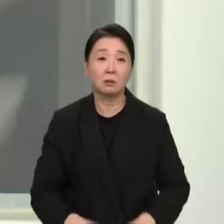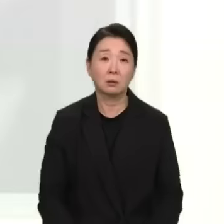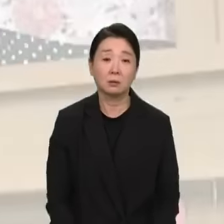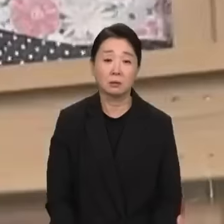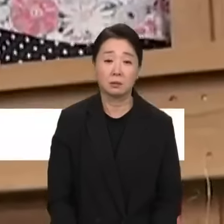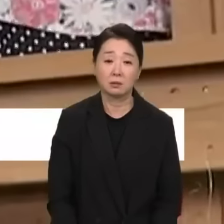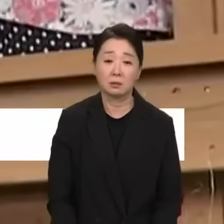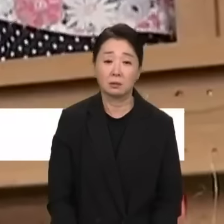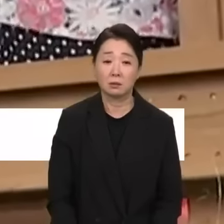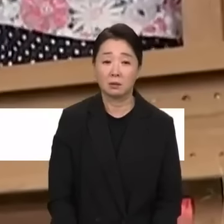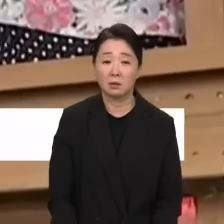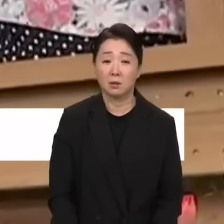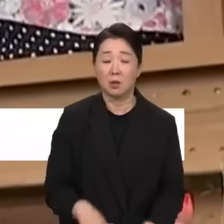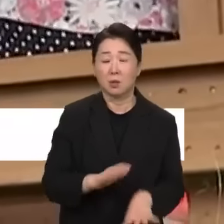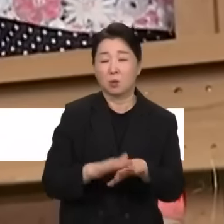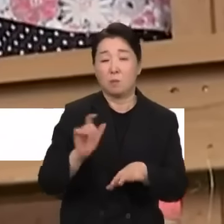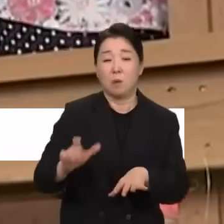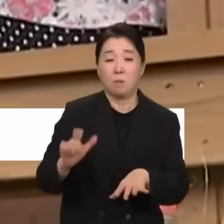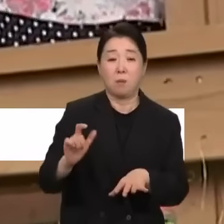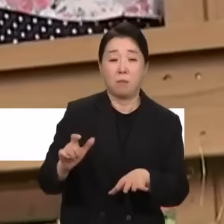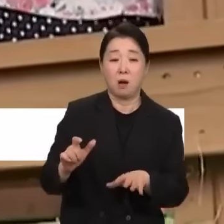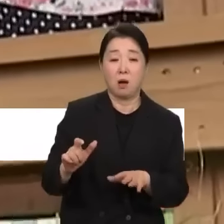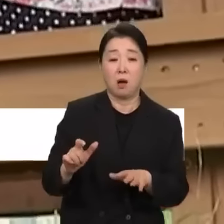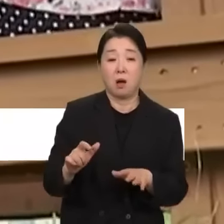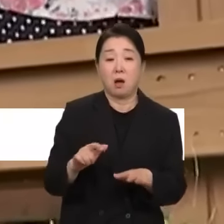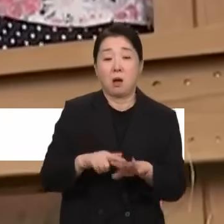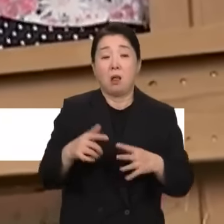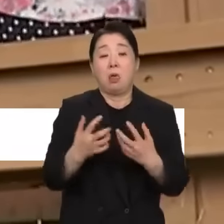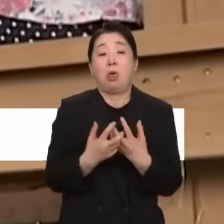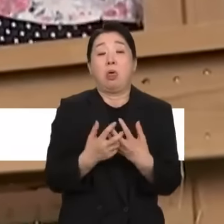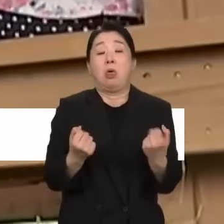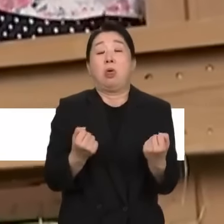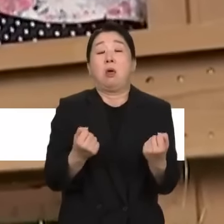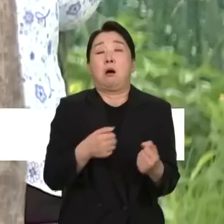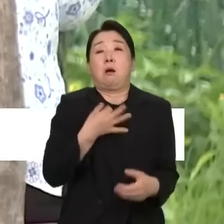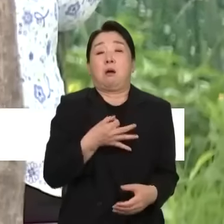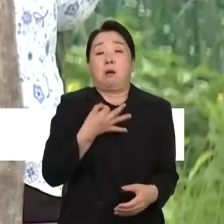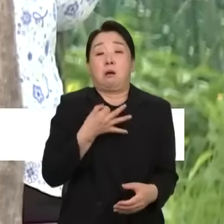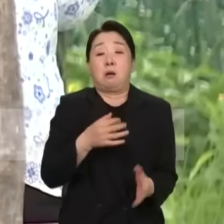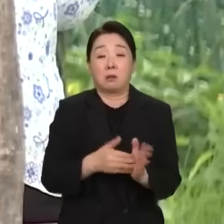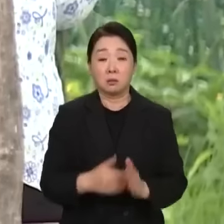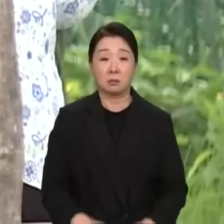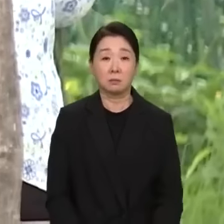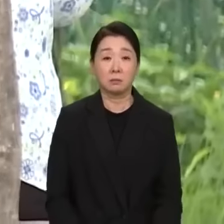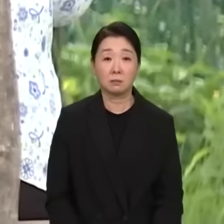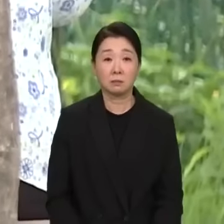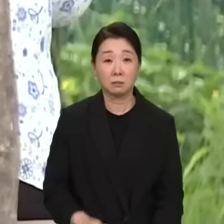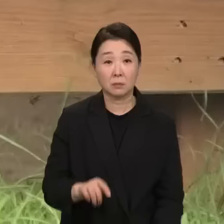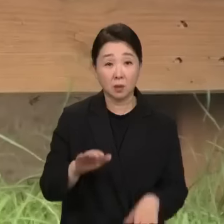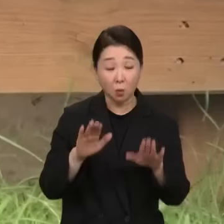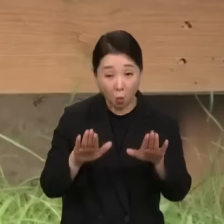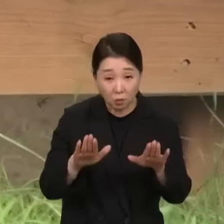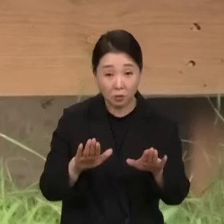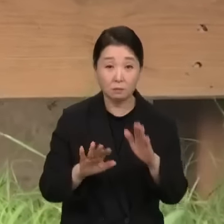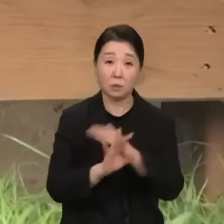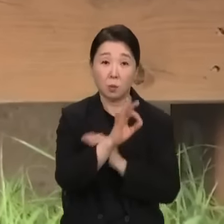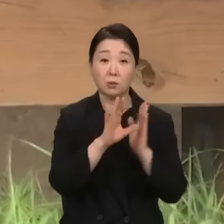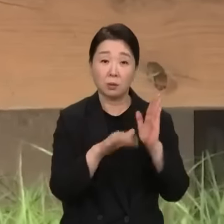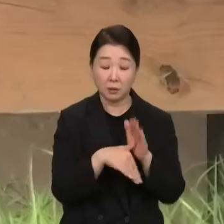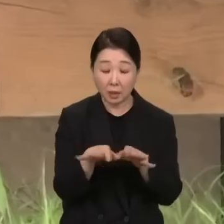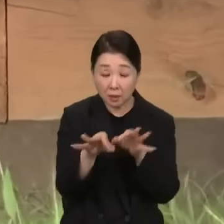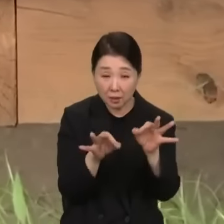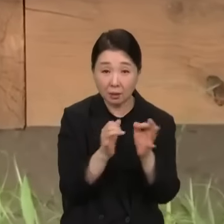손은 뻗어뻗어하고 살은 끓은 것 같고 하루 뒤인 오늘 오전 인근 시장